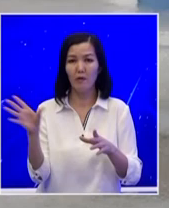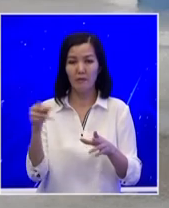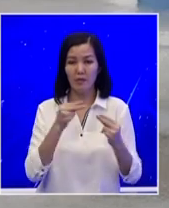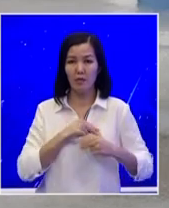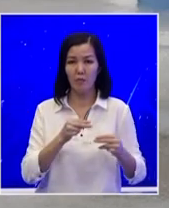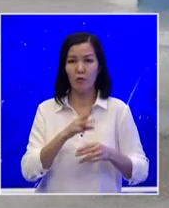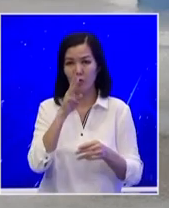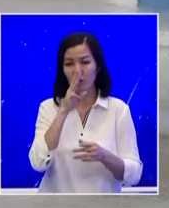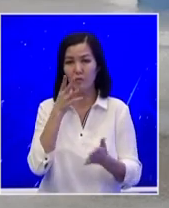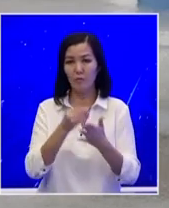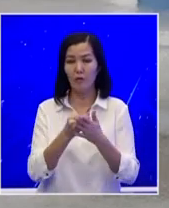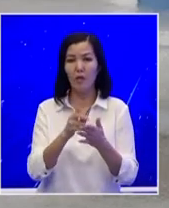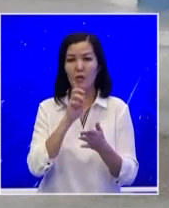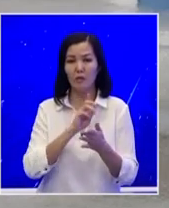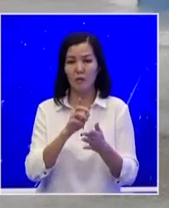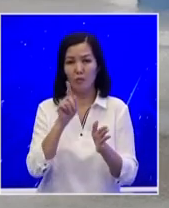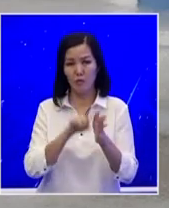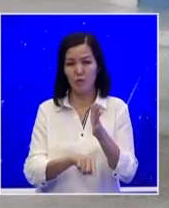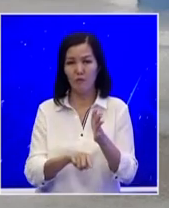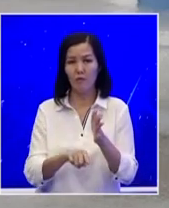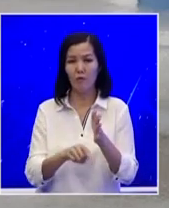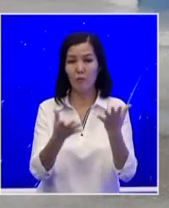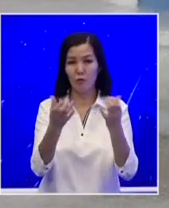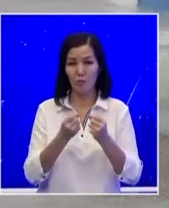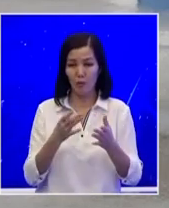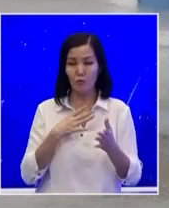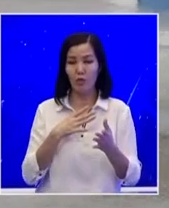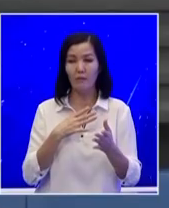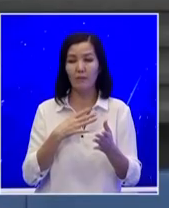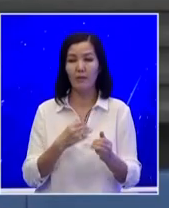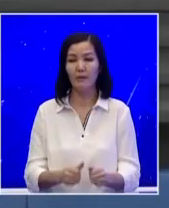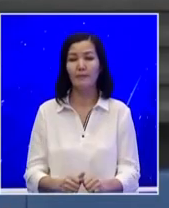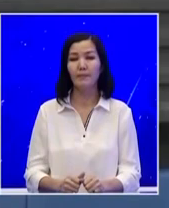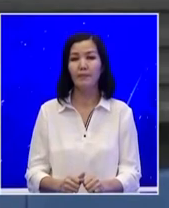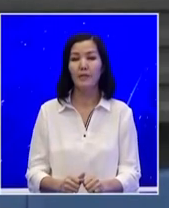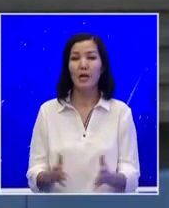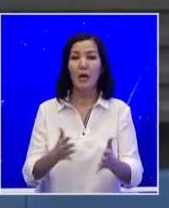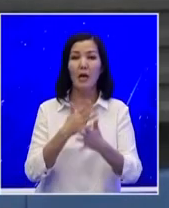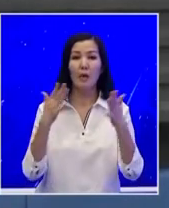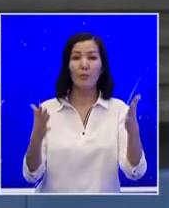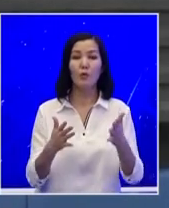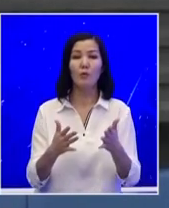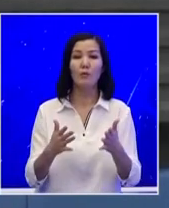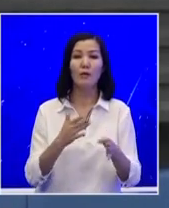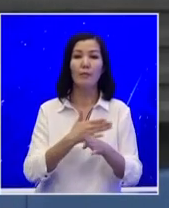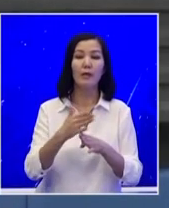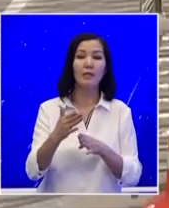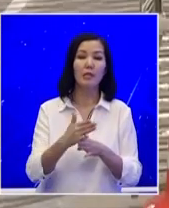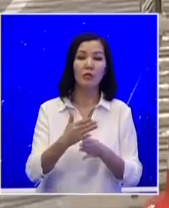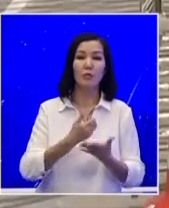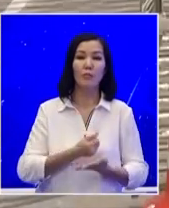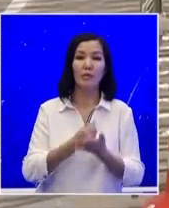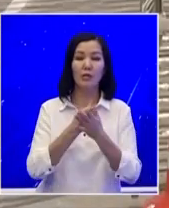которая была обещана солярка, удешевленная, мы ее уже получаем. Объем средств, направленных на поддержку